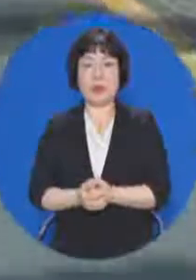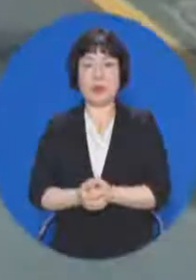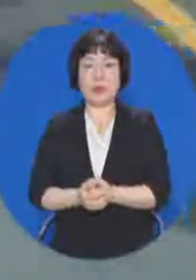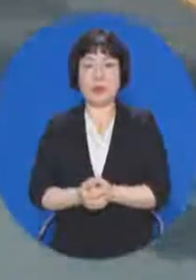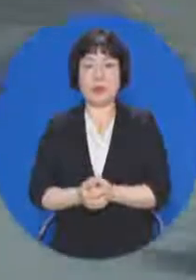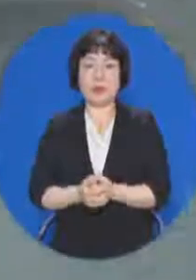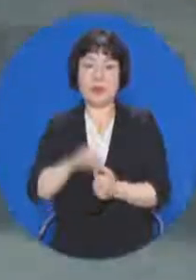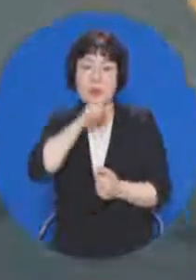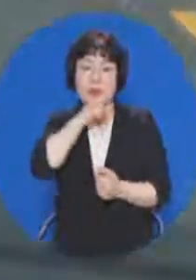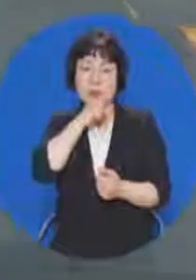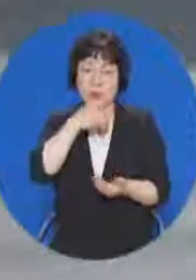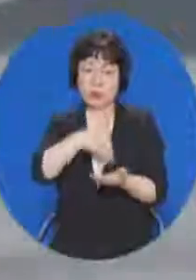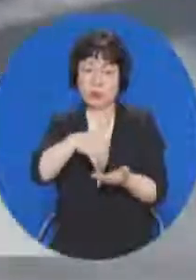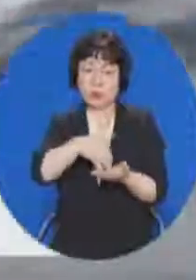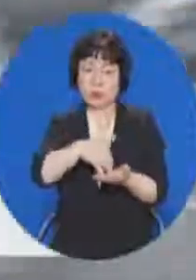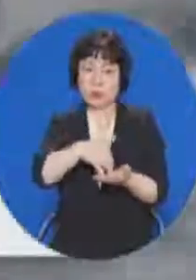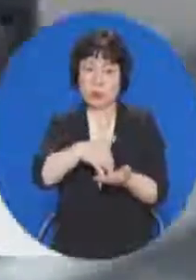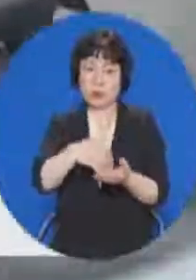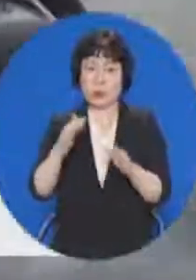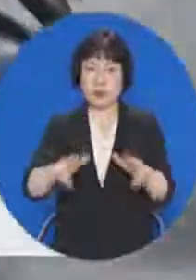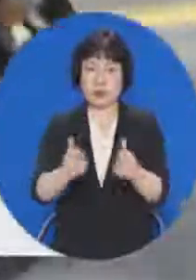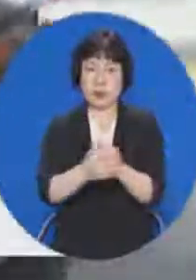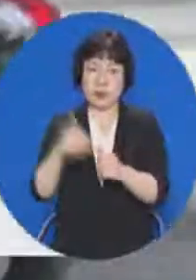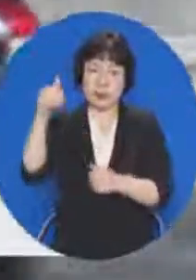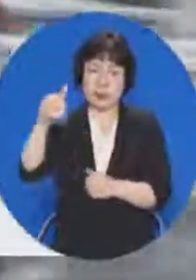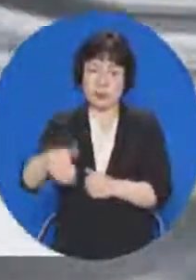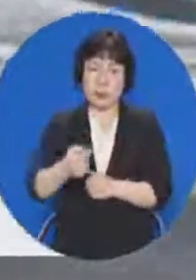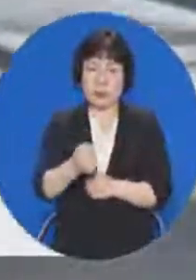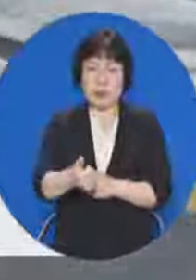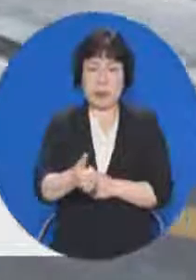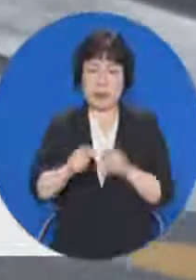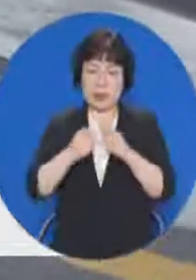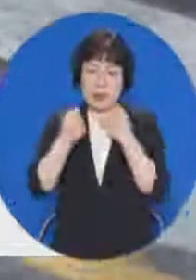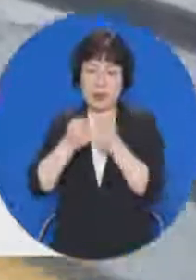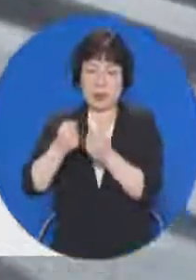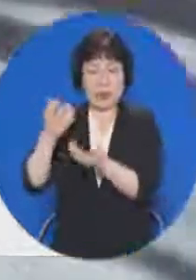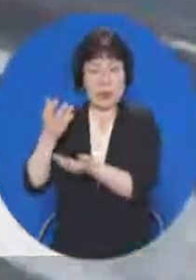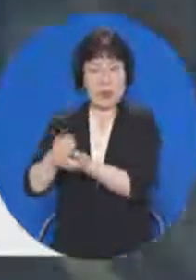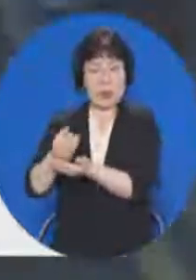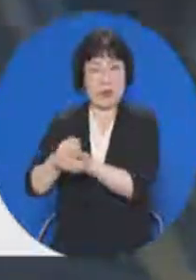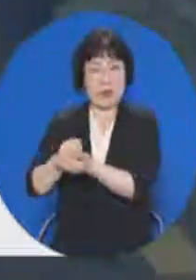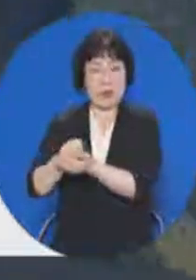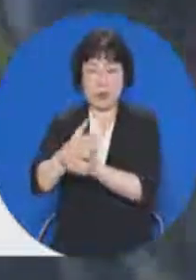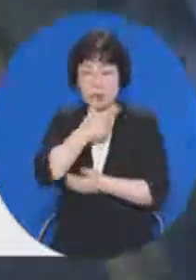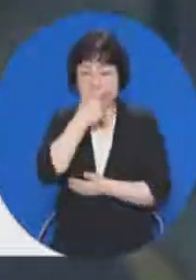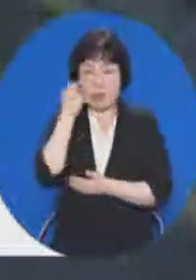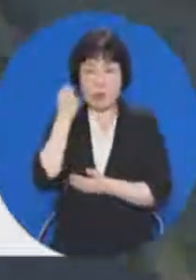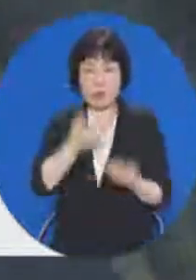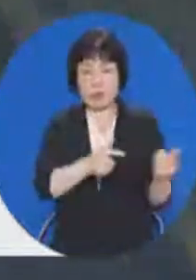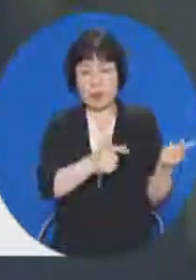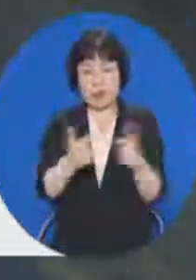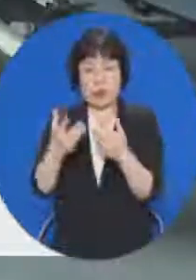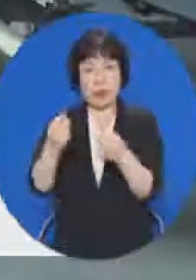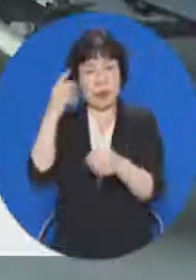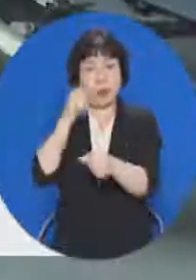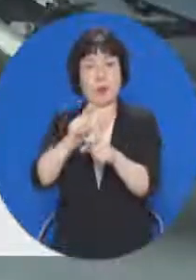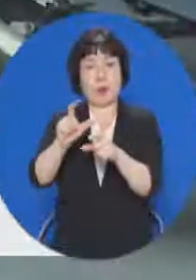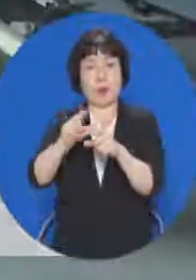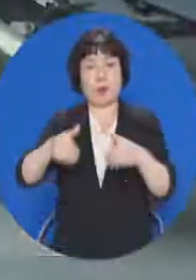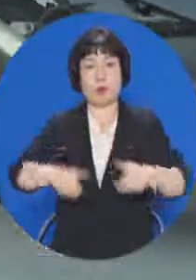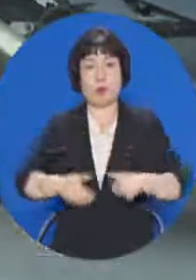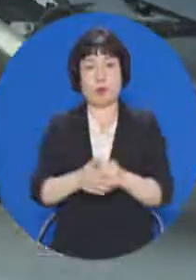실제 경관 수의 현금은 하니까 이 얘기 한거 인강 내 다 얘기해 부족한 부분이 가는 굉장하게 좀 고민했습니다